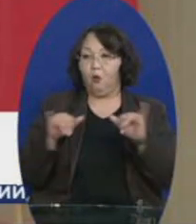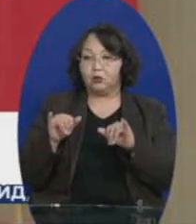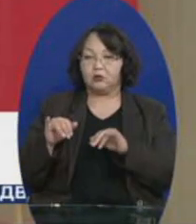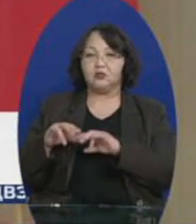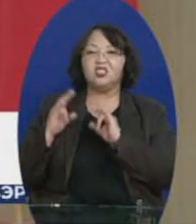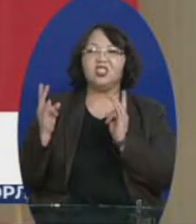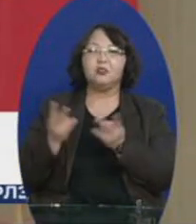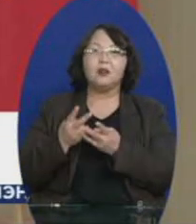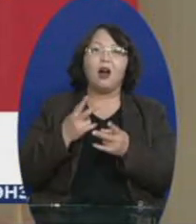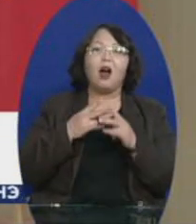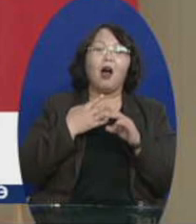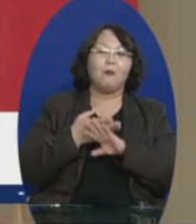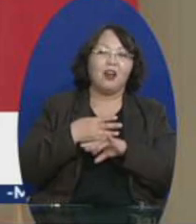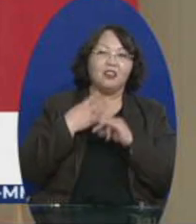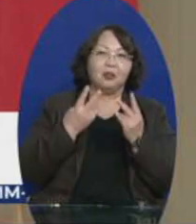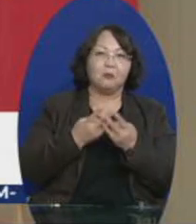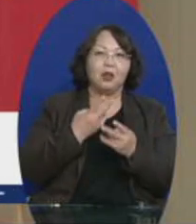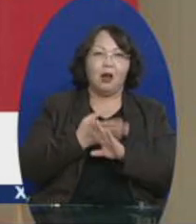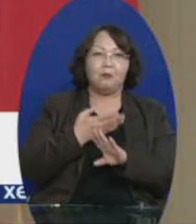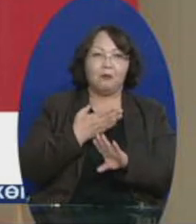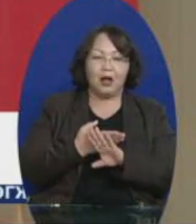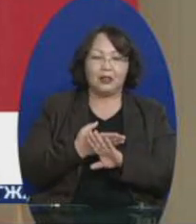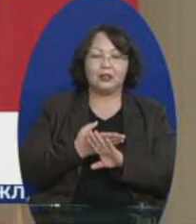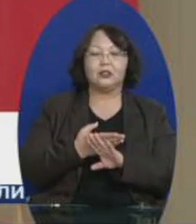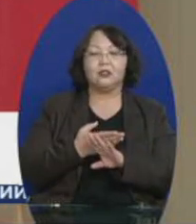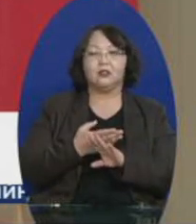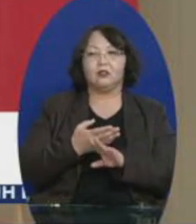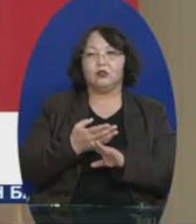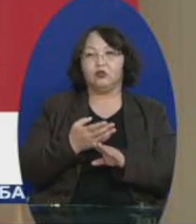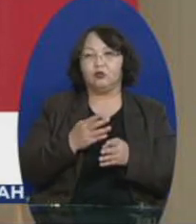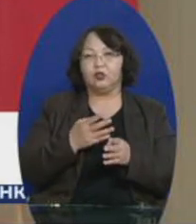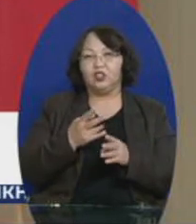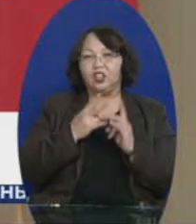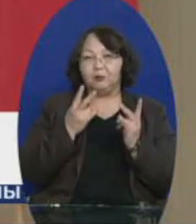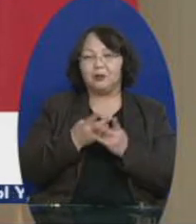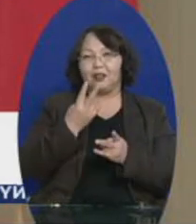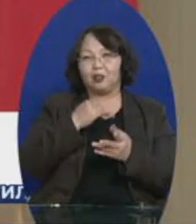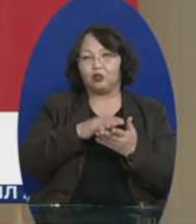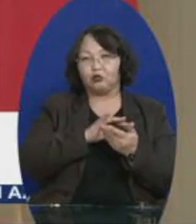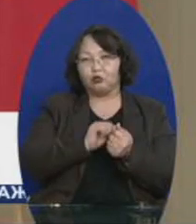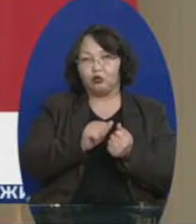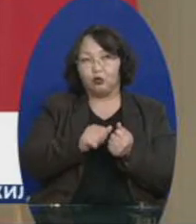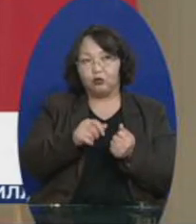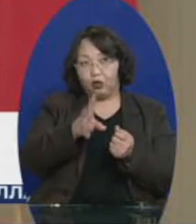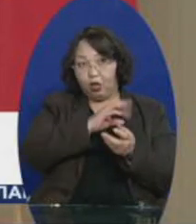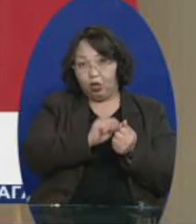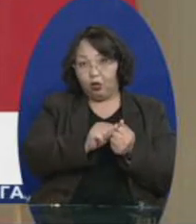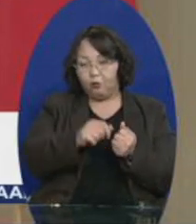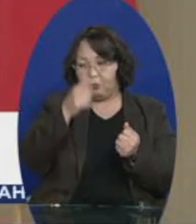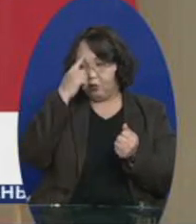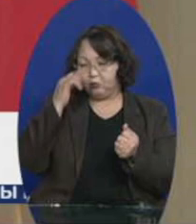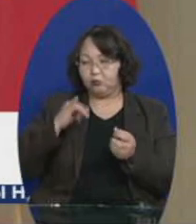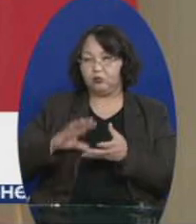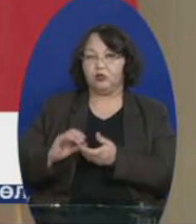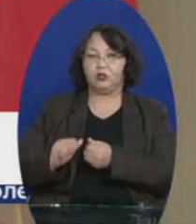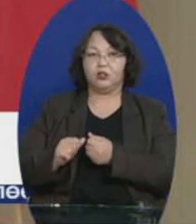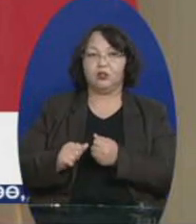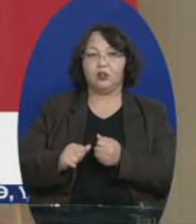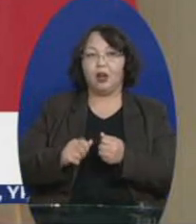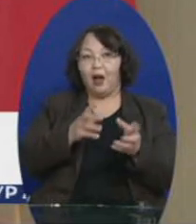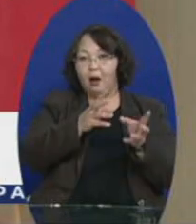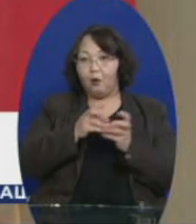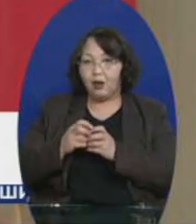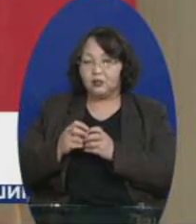Өөрөөр хэлбэл тэнд улсад төлсөн шимтгэл нь Монгол улсад төлсөнтэй адилхан тооцогддог. Монгол улсад төлсөн шимтгэлийг тооцоо Чехэд тэтгэвэр гарах боломж